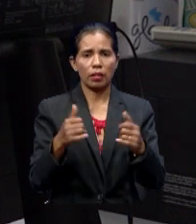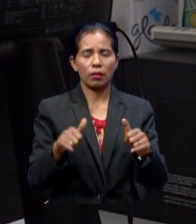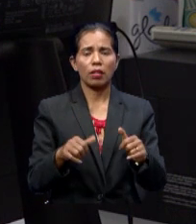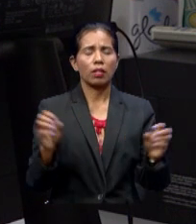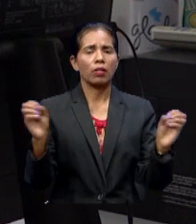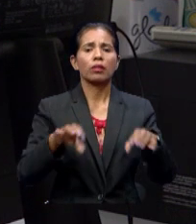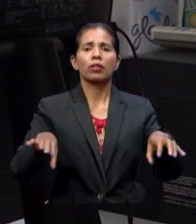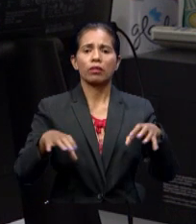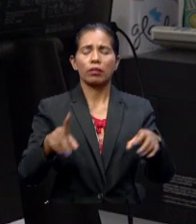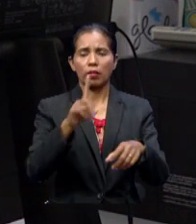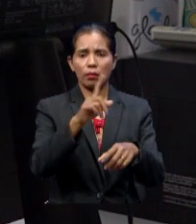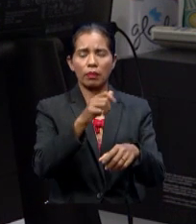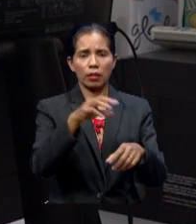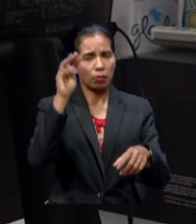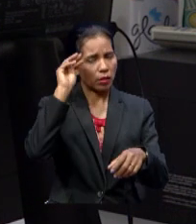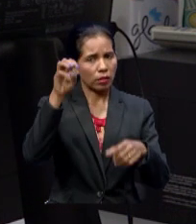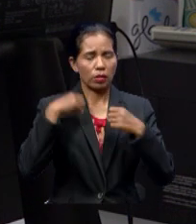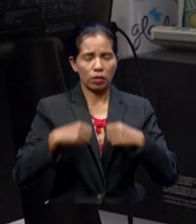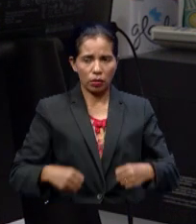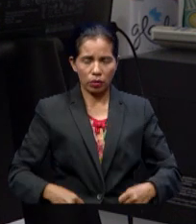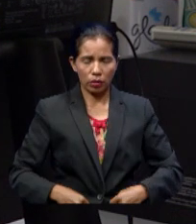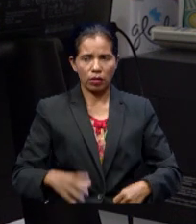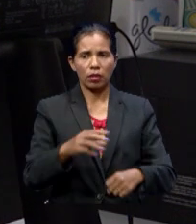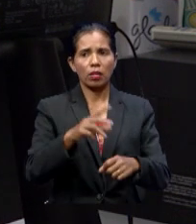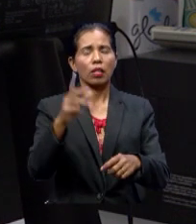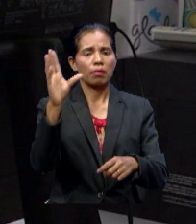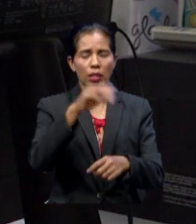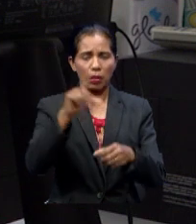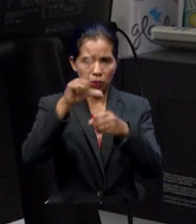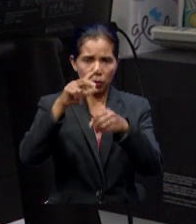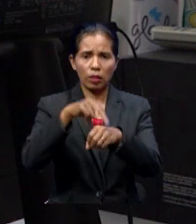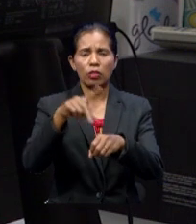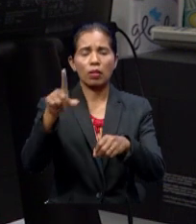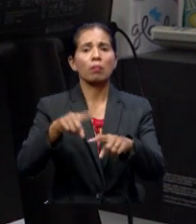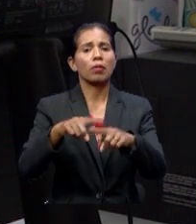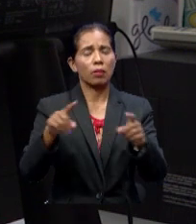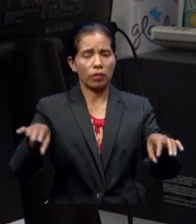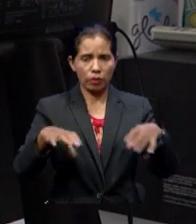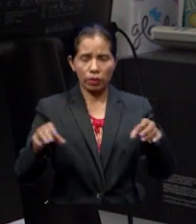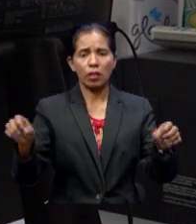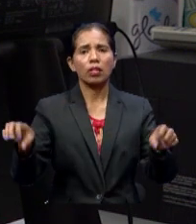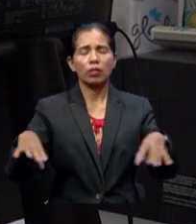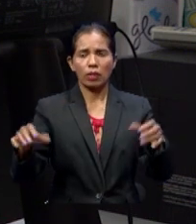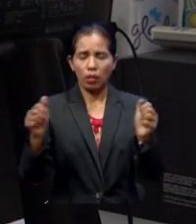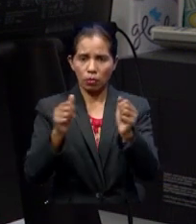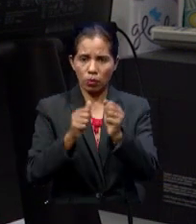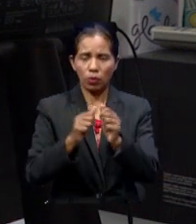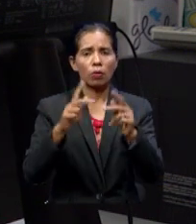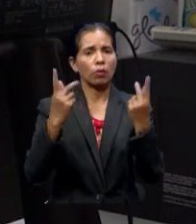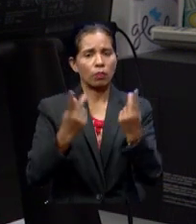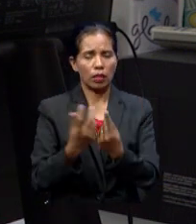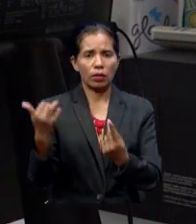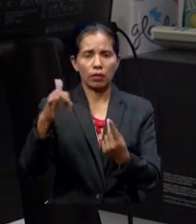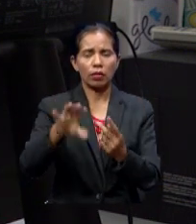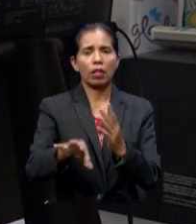den servisu mesa minister saudi ni lili lap mas ni laboratorio nasional ni det mebe ia mos servisu kolaborasi intersektorial ni bema